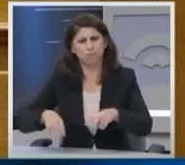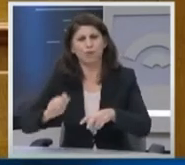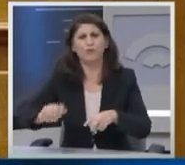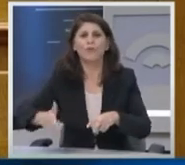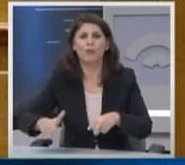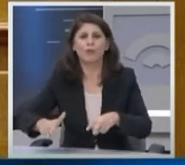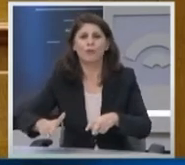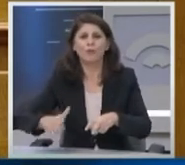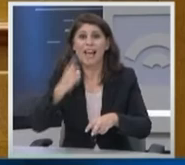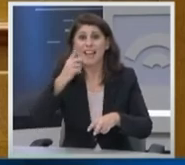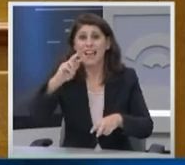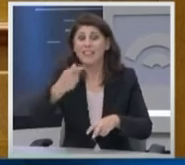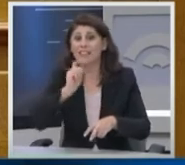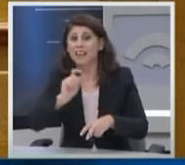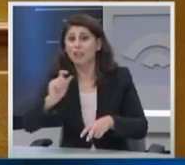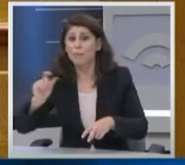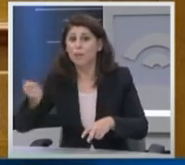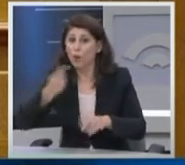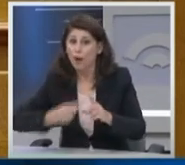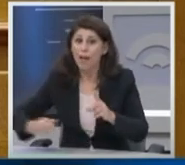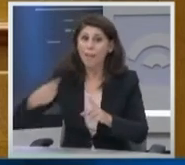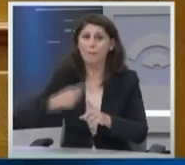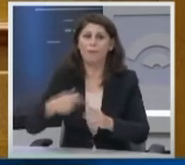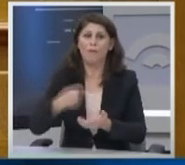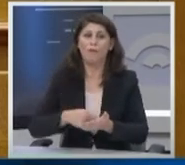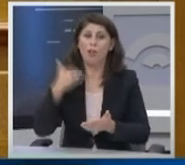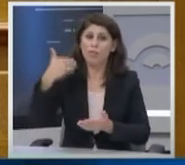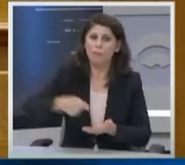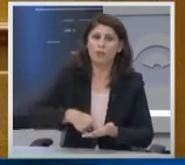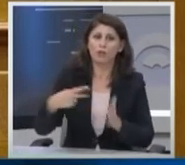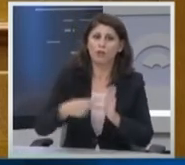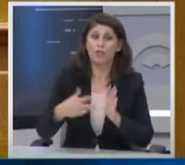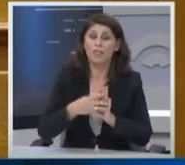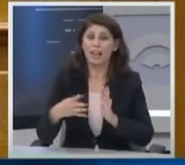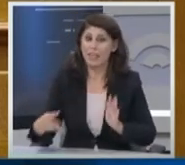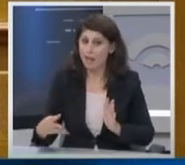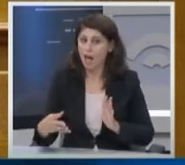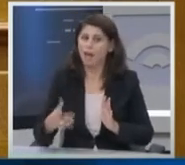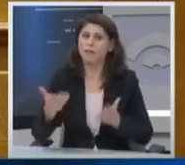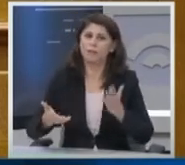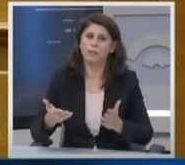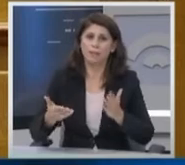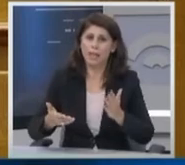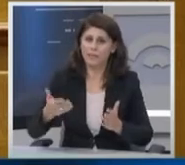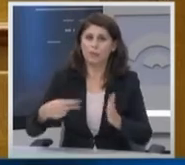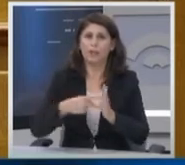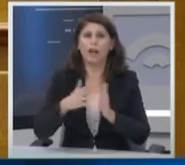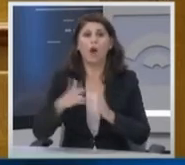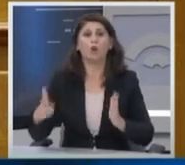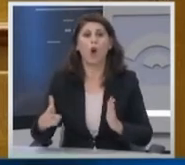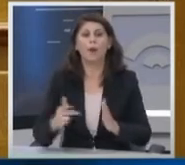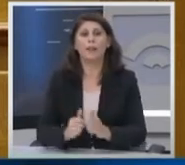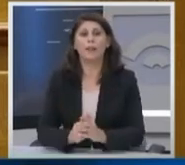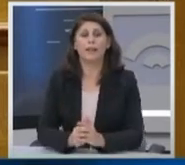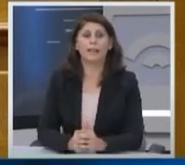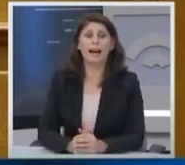στρώματα. 1 δισεκατομμύριο παραπάνω φόρους θα κριθούν απειρός για το 2019 σε σχέση με το 2018.